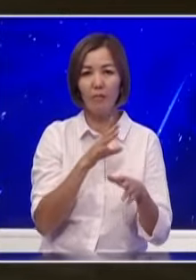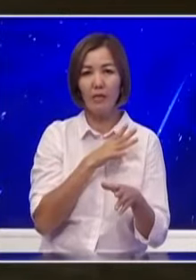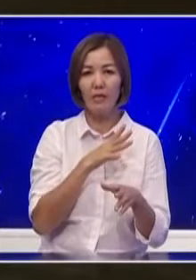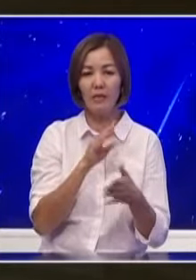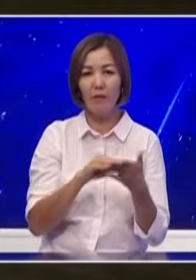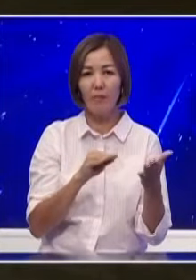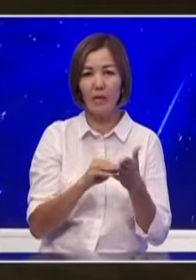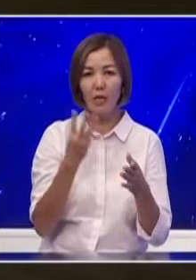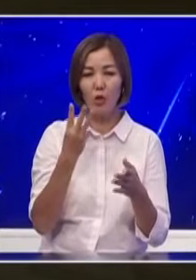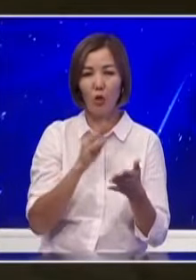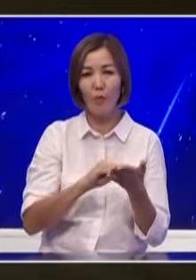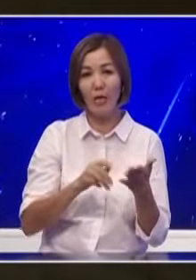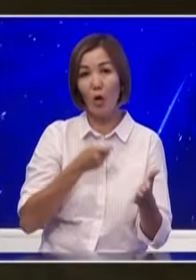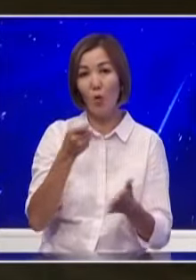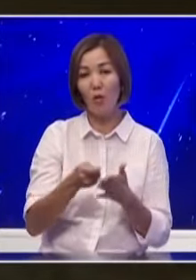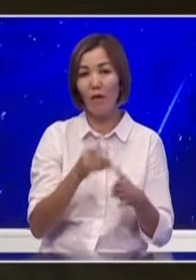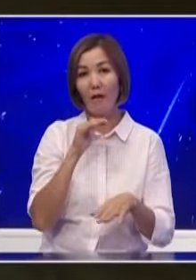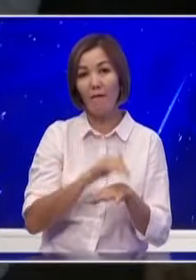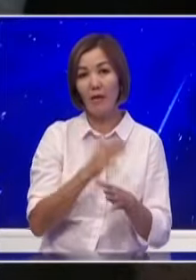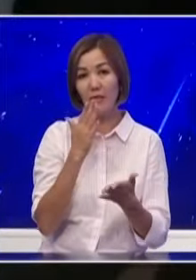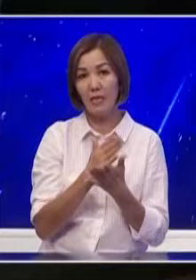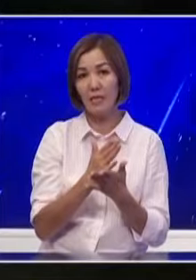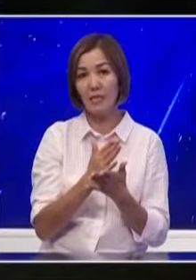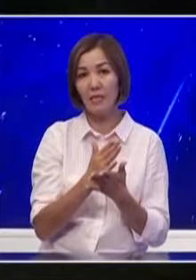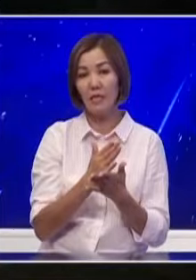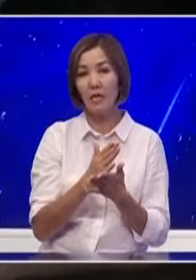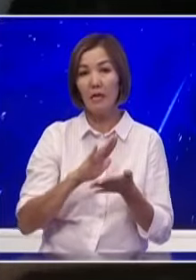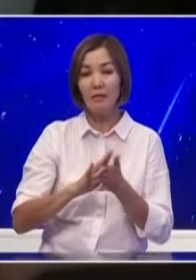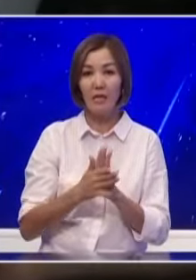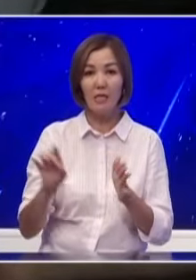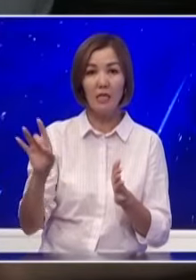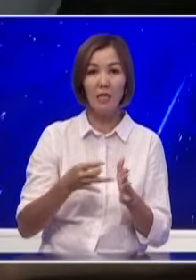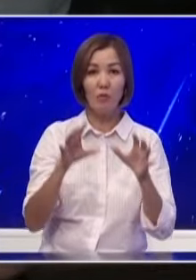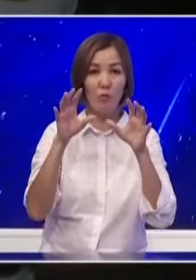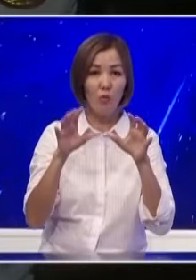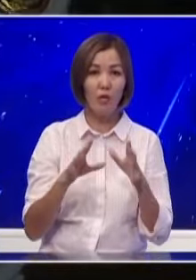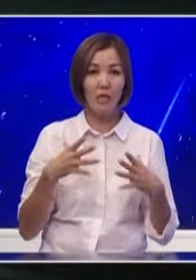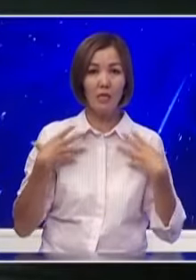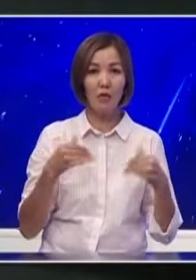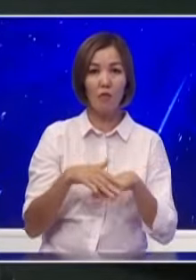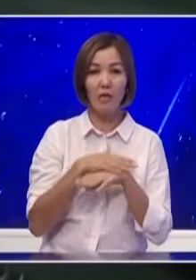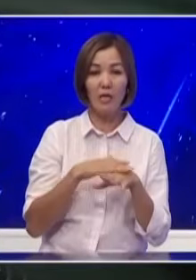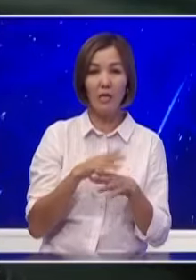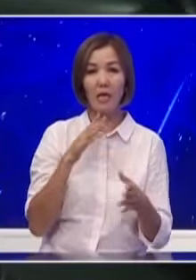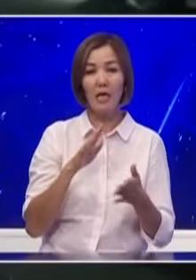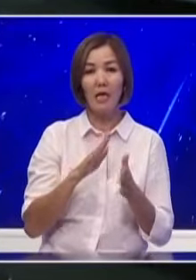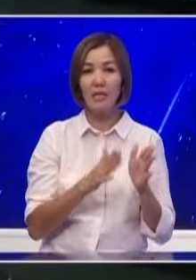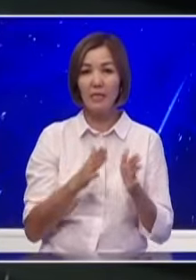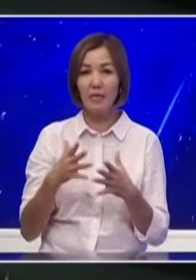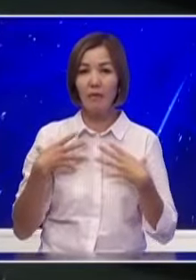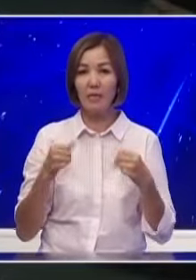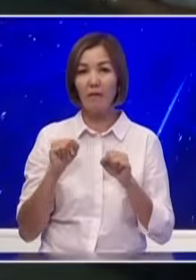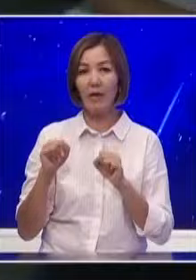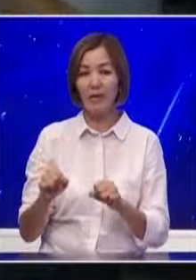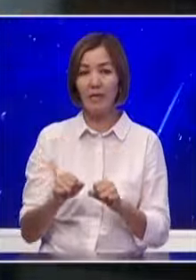нарушителей было составлено порядка 3 протоколов. К слову, согласно Республиканскому кодексу о здоровье народа и системе